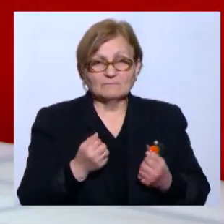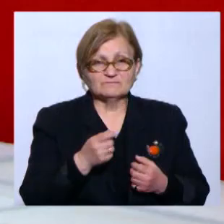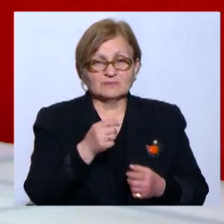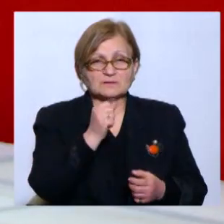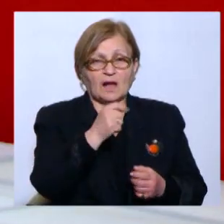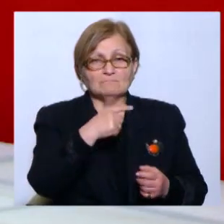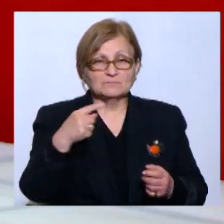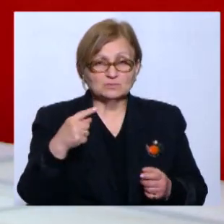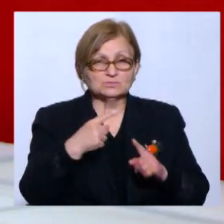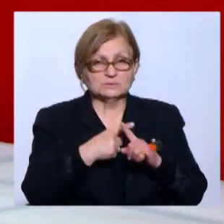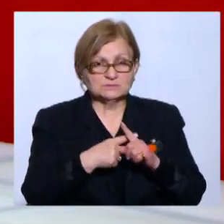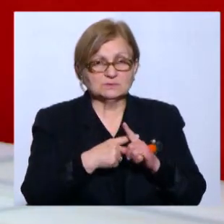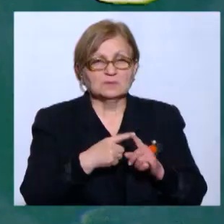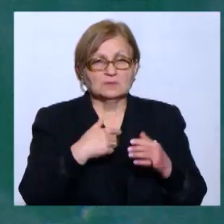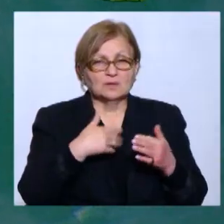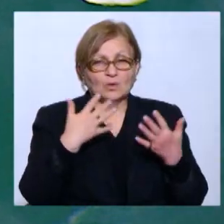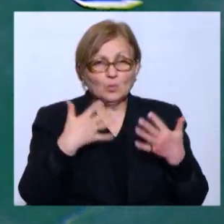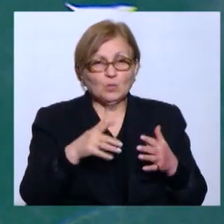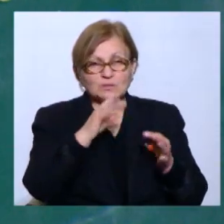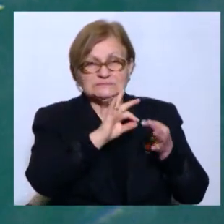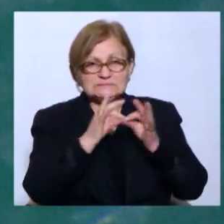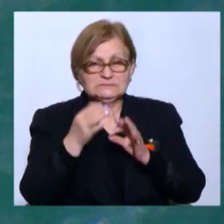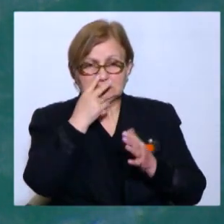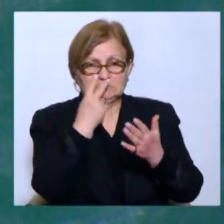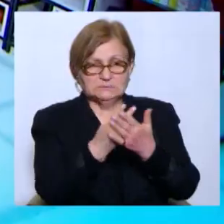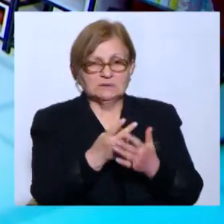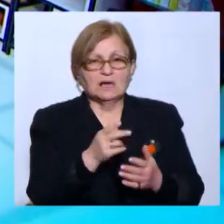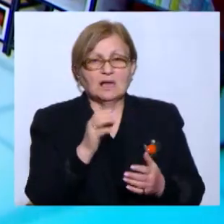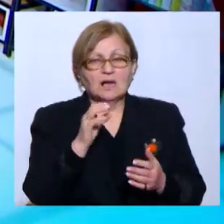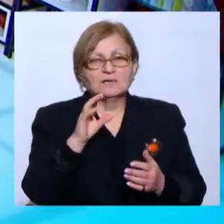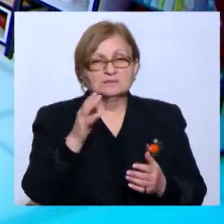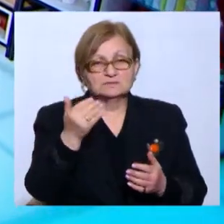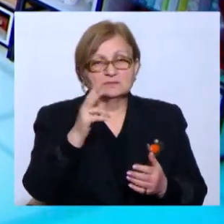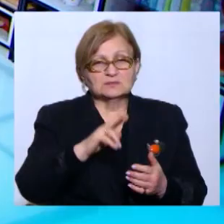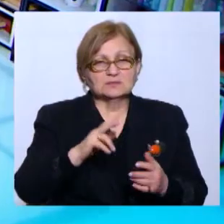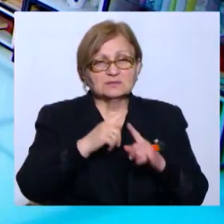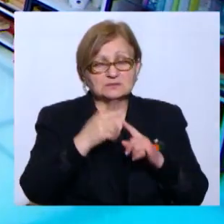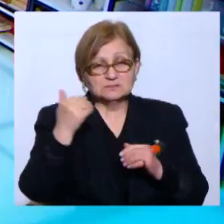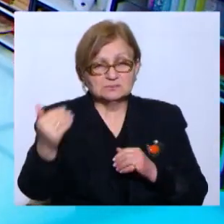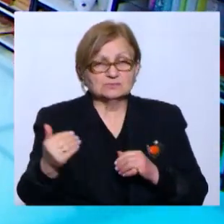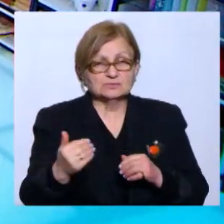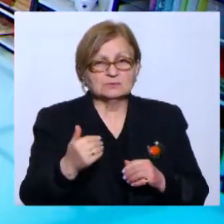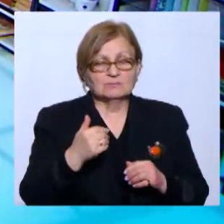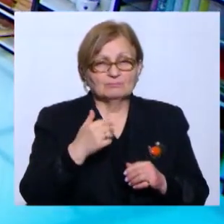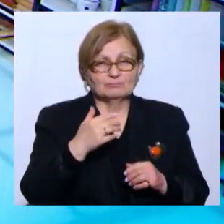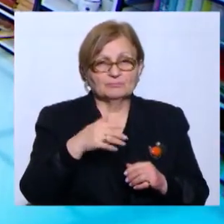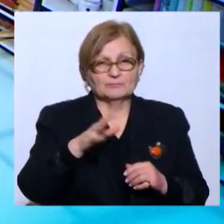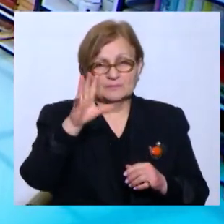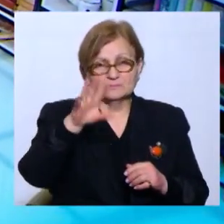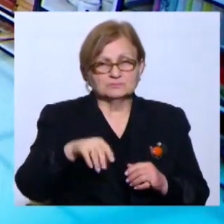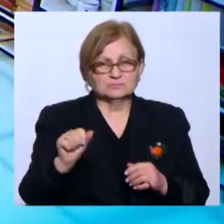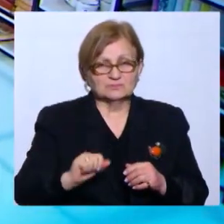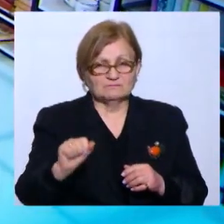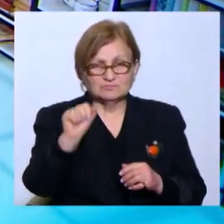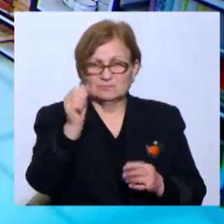უბრალოდ გავშალოთ, რამე თუ ვიცით უკვე გამოსახველება როგორც ha-ს, ასევე x-ისთვის და გამოგდეს შემდეგი რამ. შეგვიძლია, მე მგონი, ეს წავშალოთ